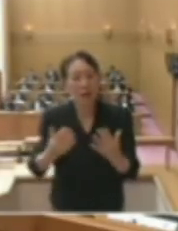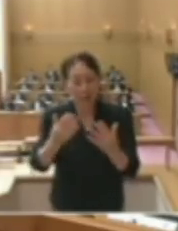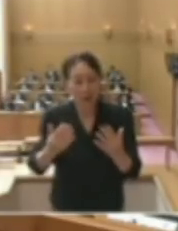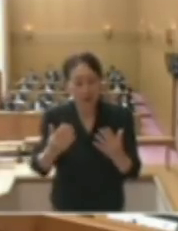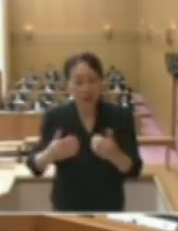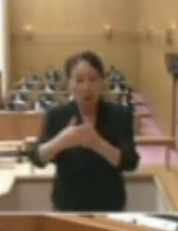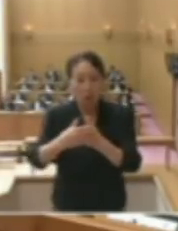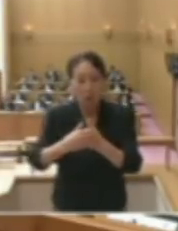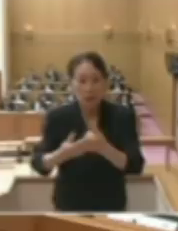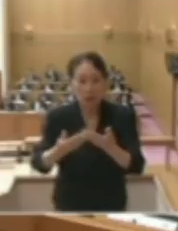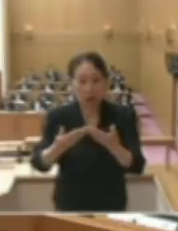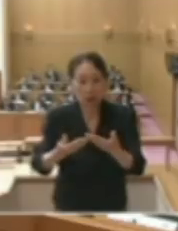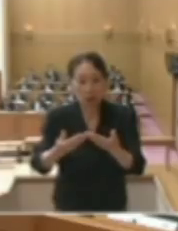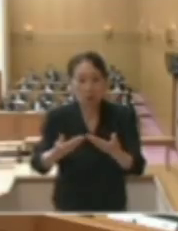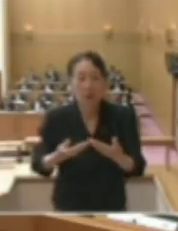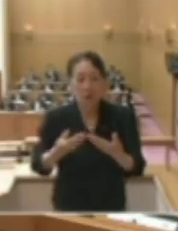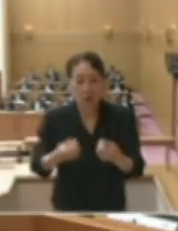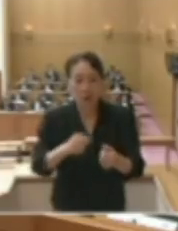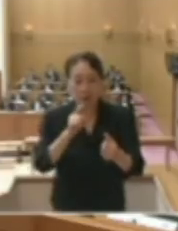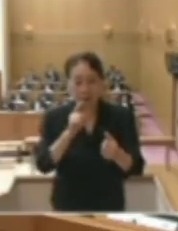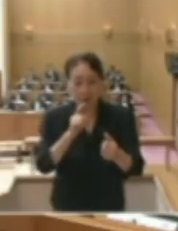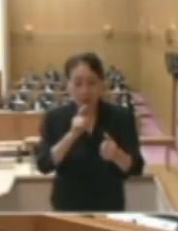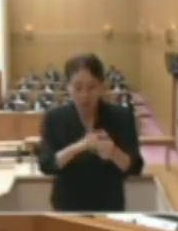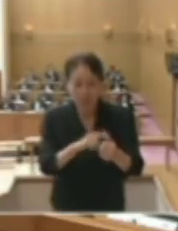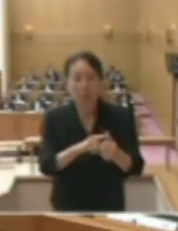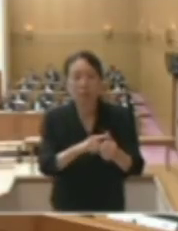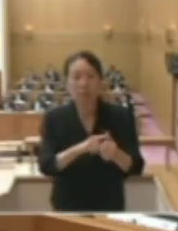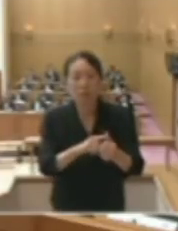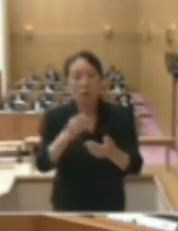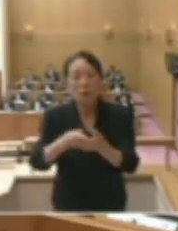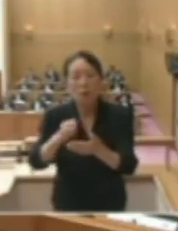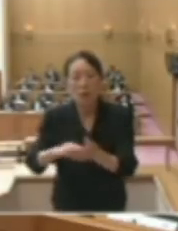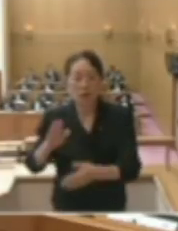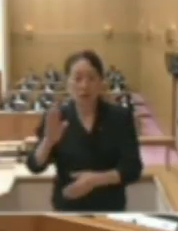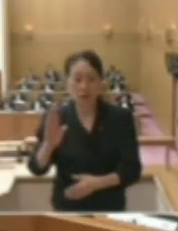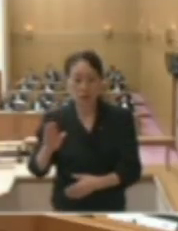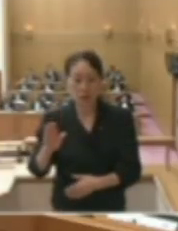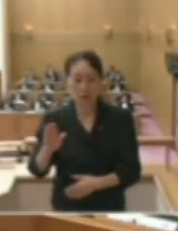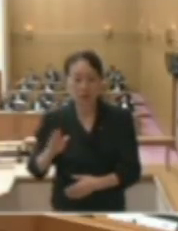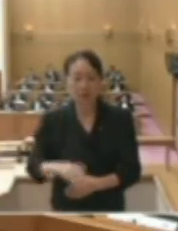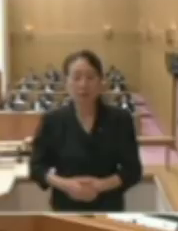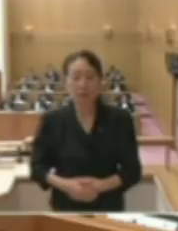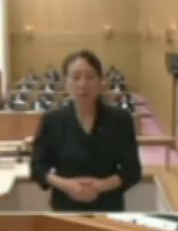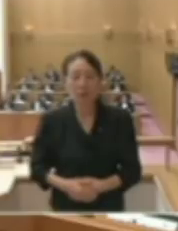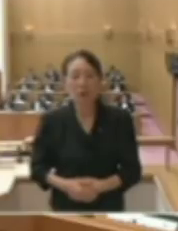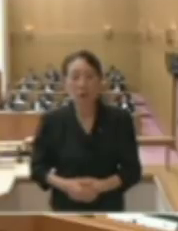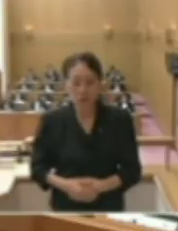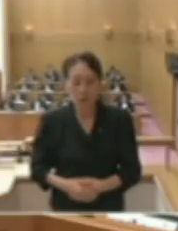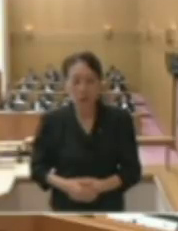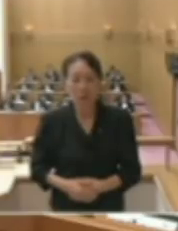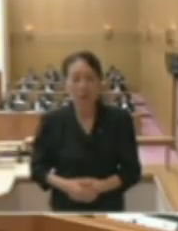ださった趣旨です。と述べられております。そこで以